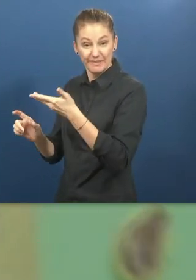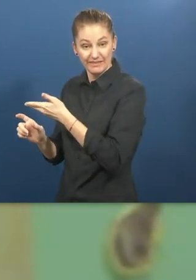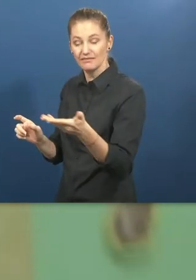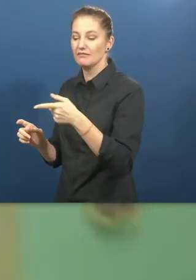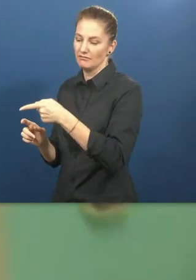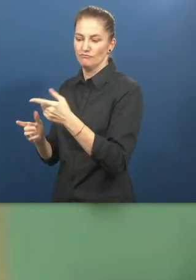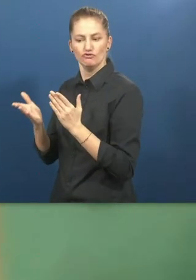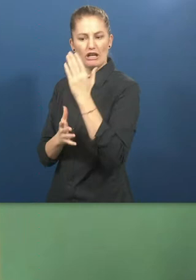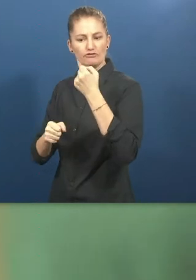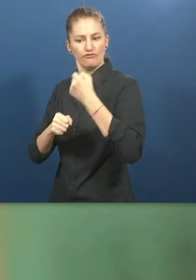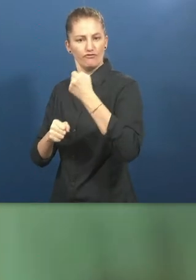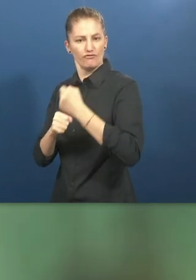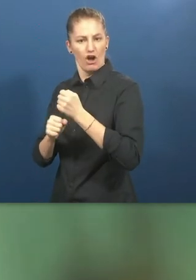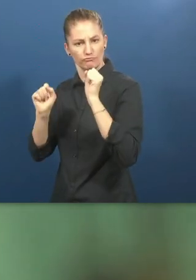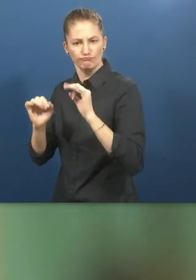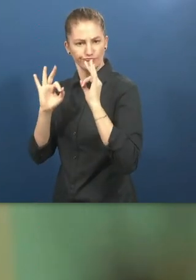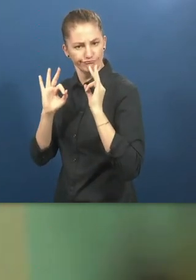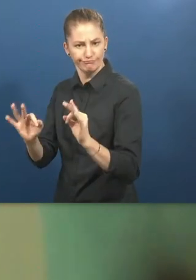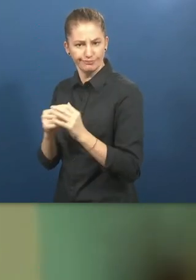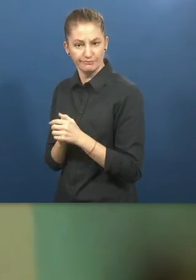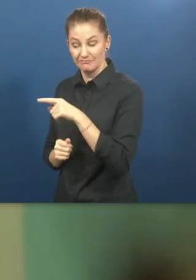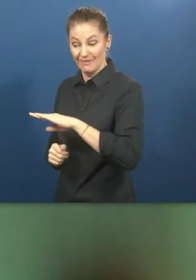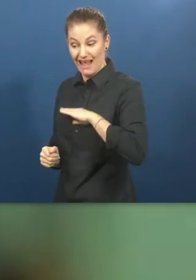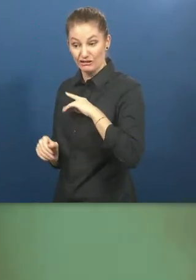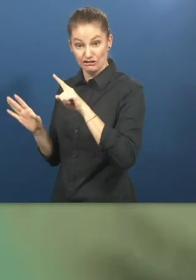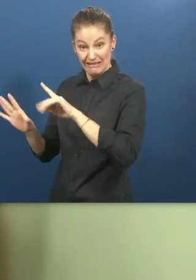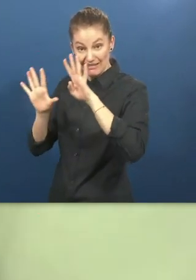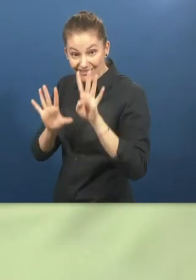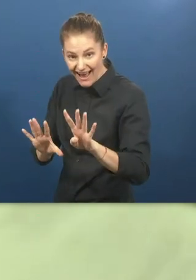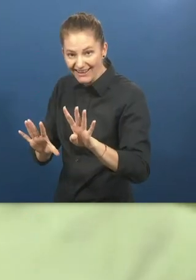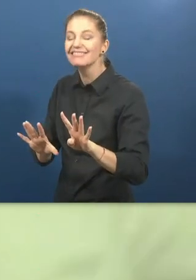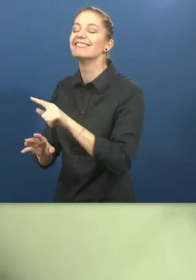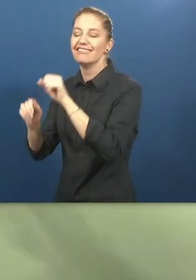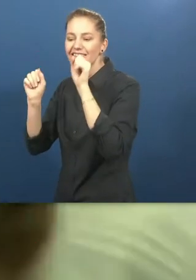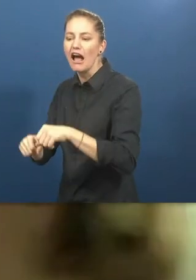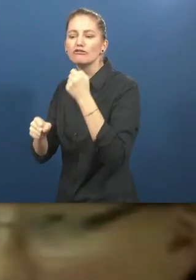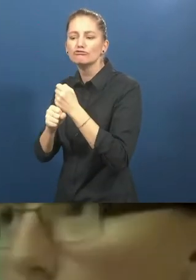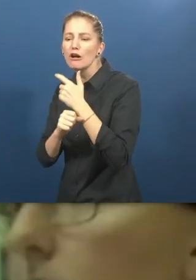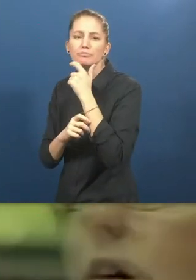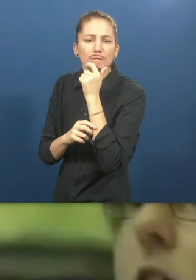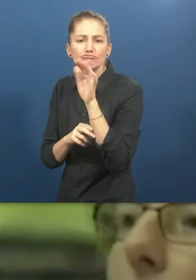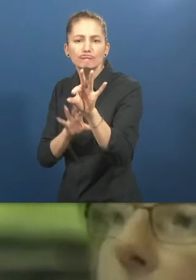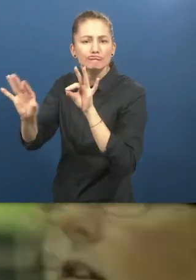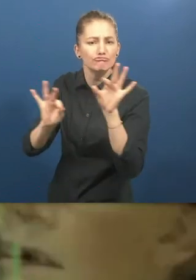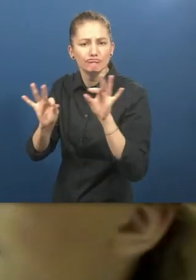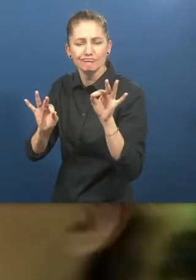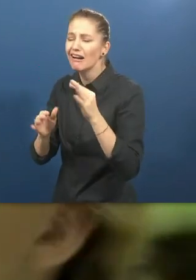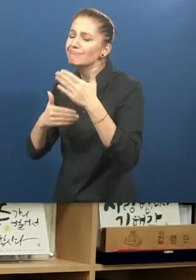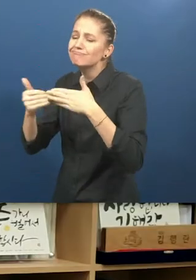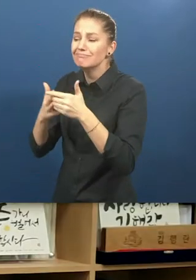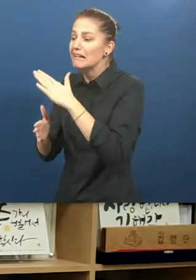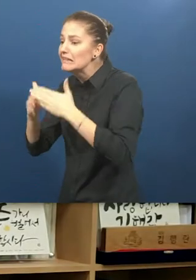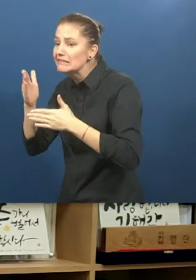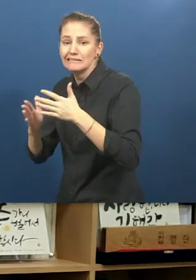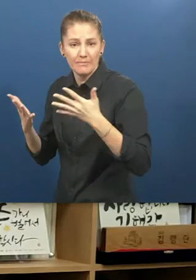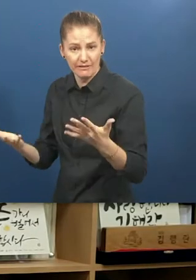첫 번째로 1월 권리입니다. 19세가 되었을 때 그들이 어떤 장애를 가지고 있든지 간에 당연히 일을 선택하고 취업을 할 수